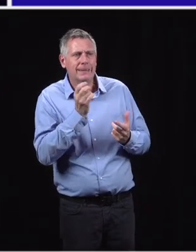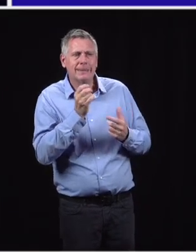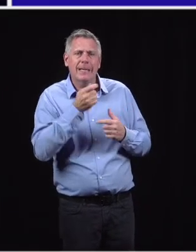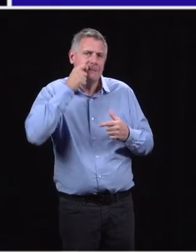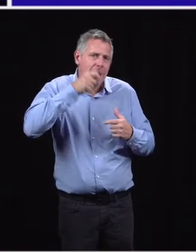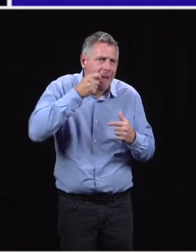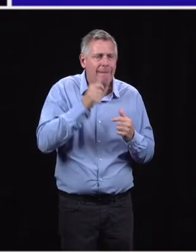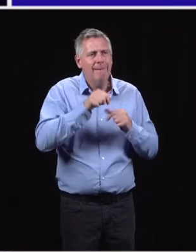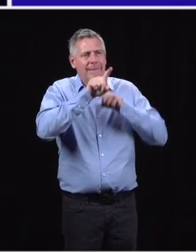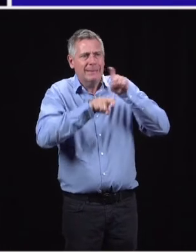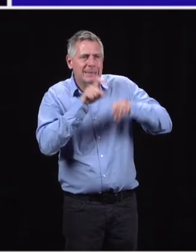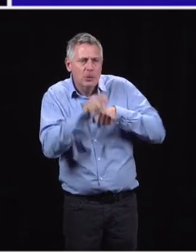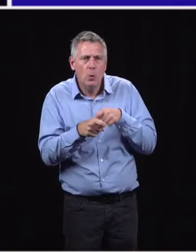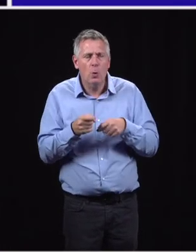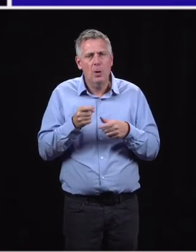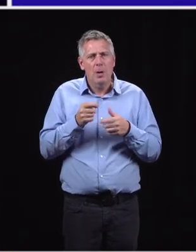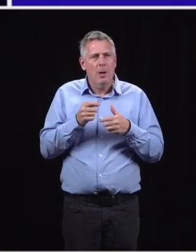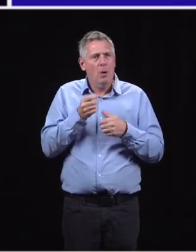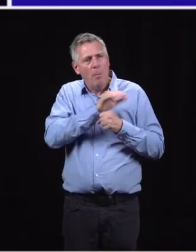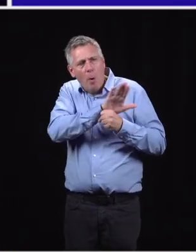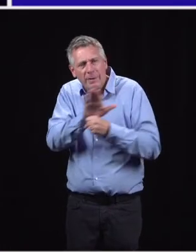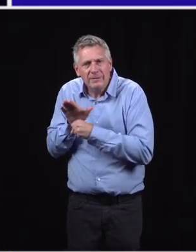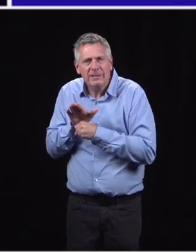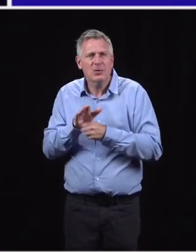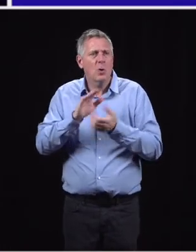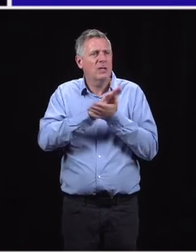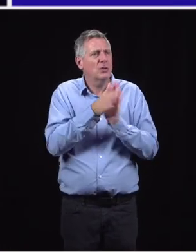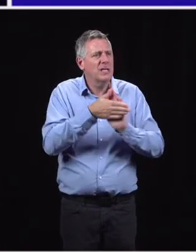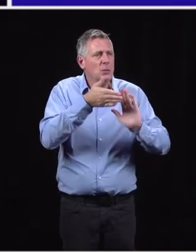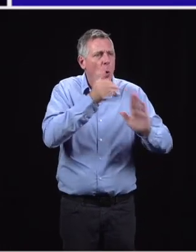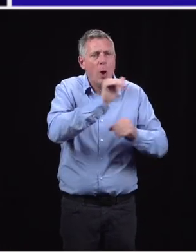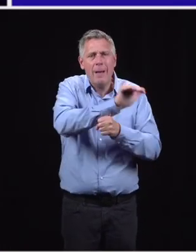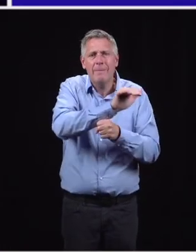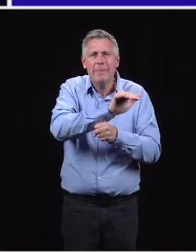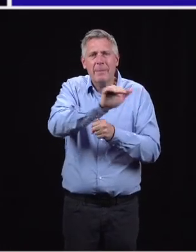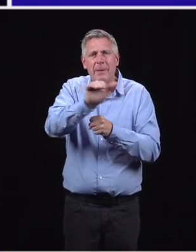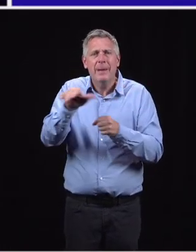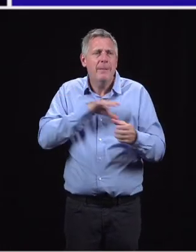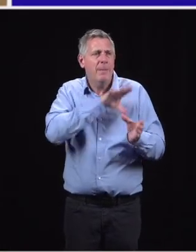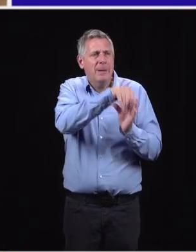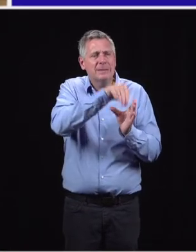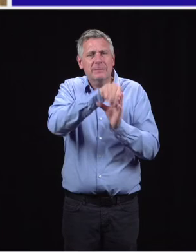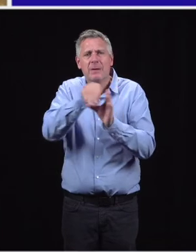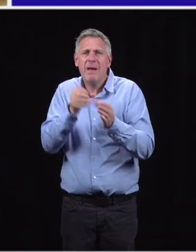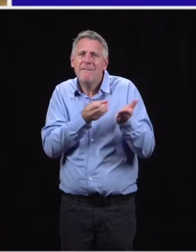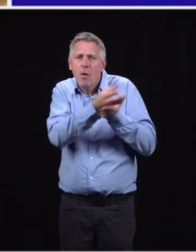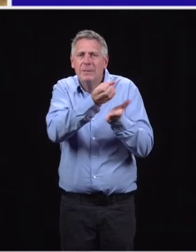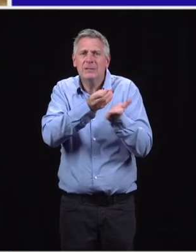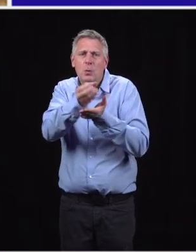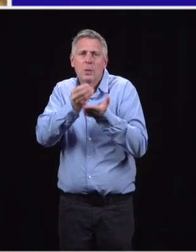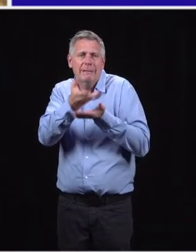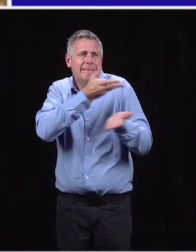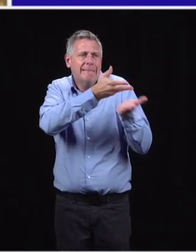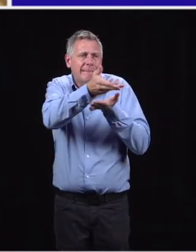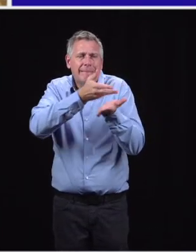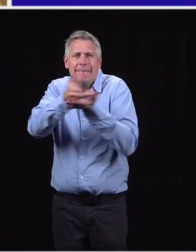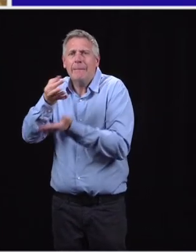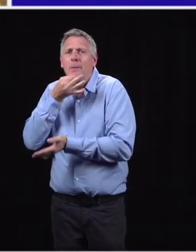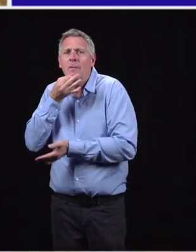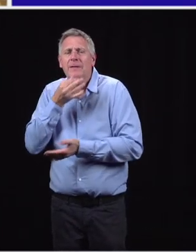sur ce qu'est la représentation et notamment via les associations dans lequel je participe beaucoup ça veut dire que